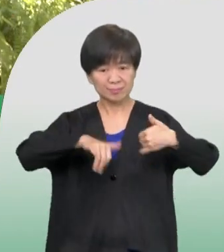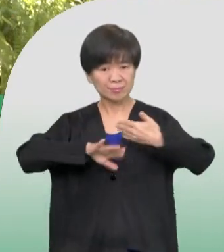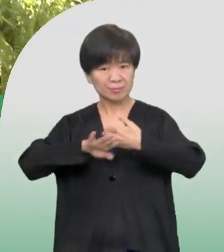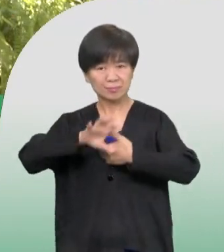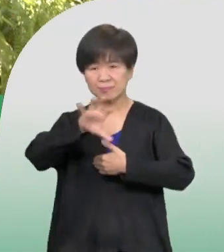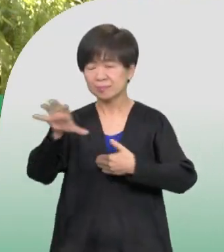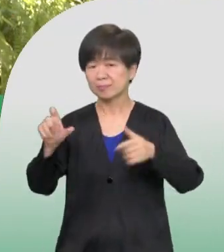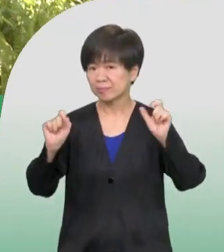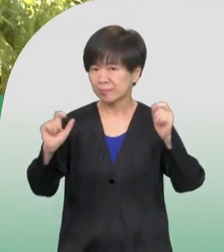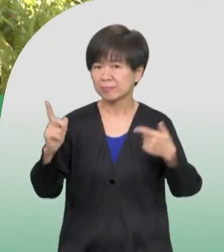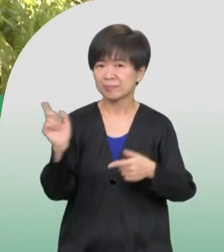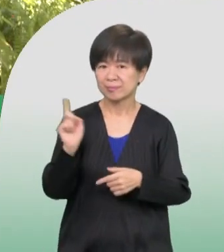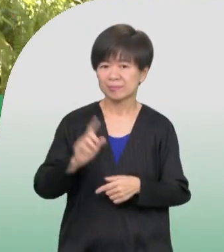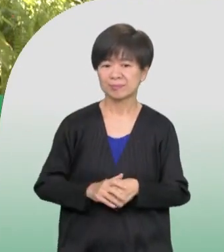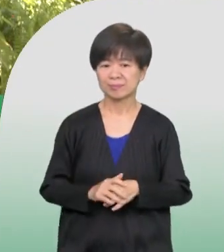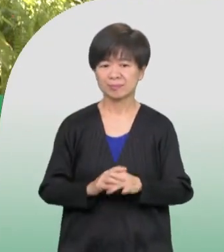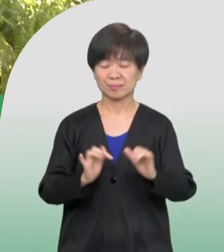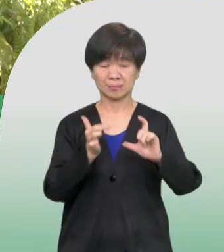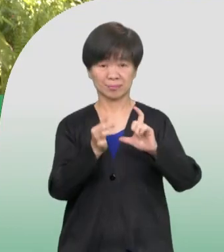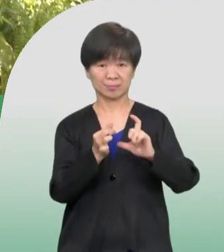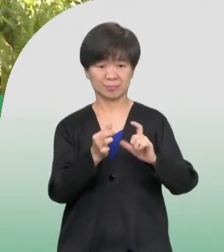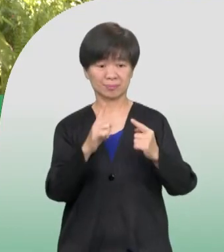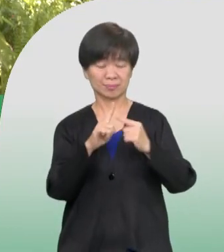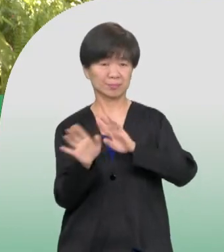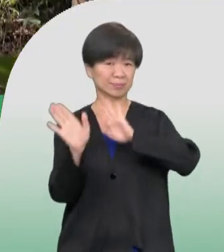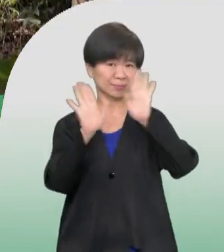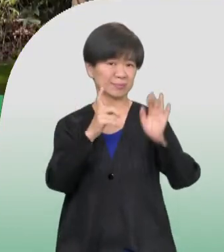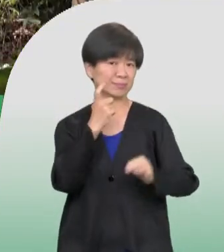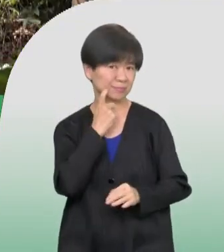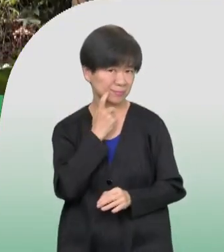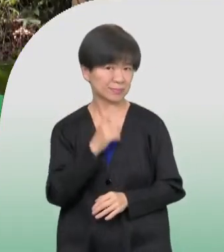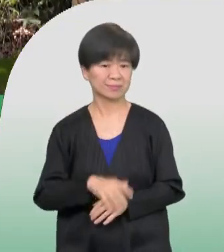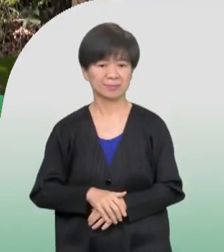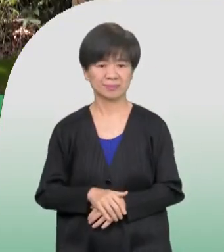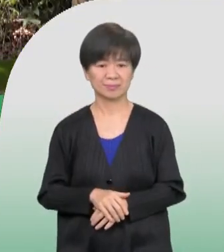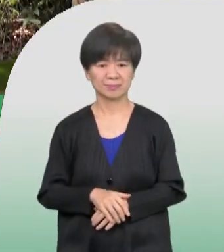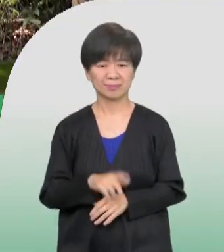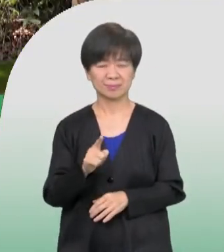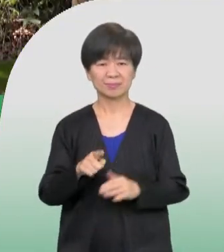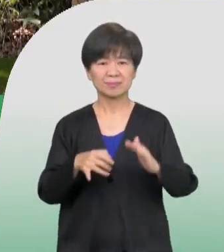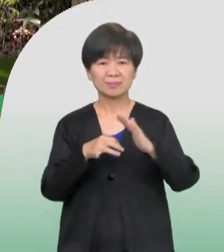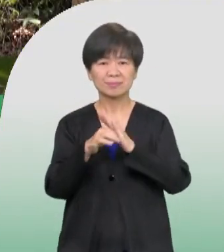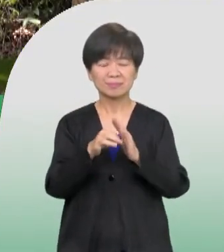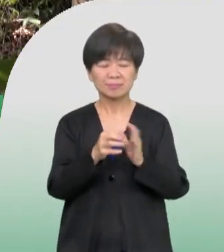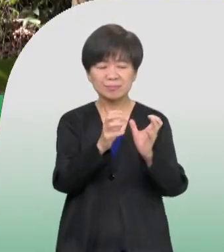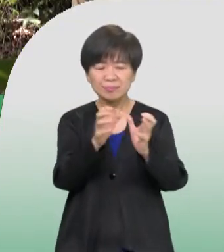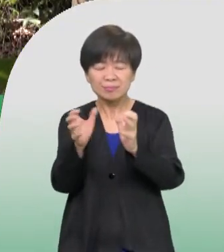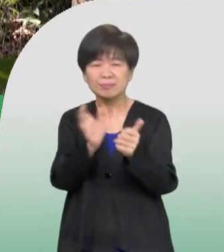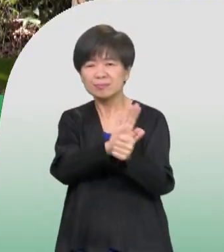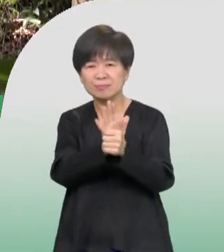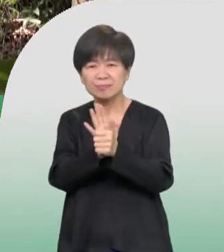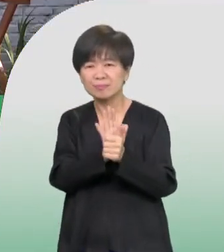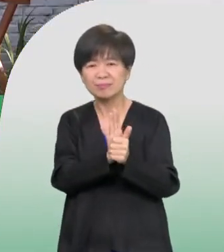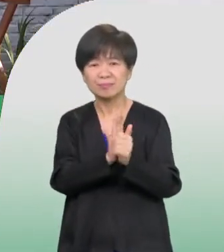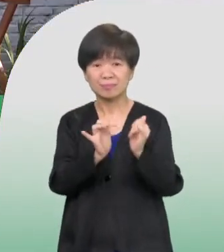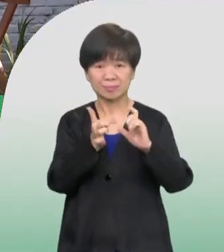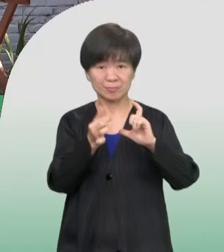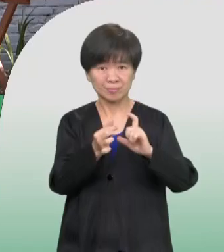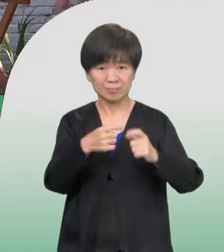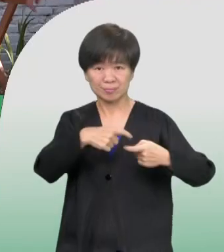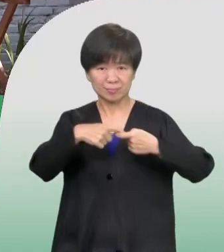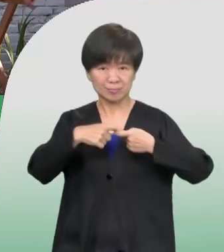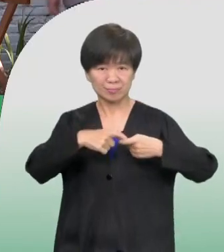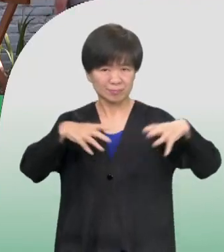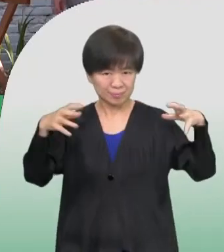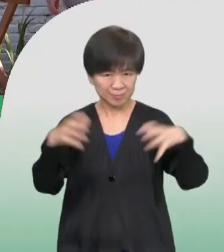通无共用的地方都会撒起个人情味，吼，有几多个商店的服务，所以透过社区来把它